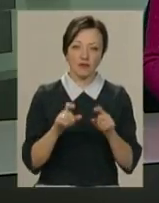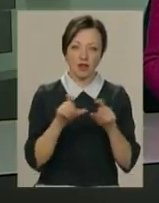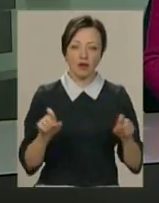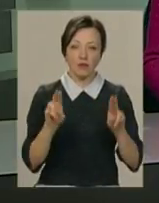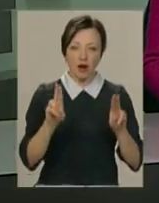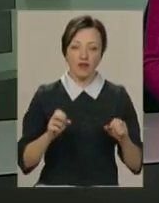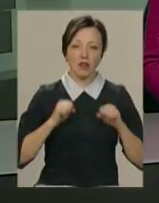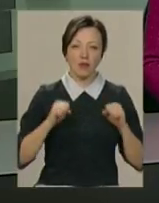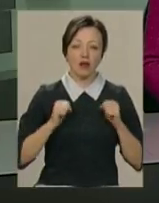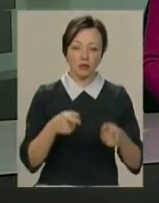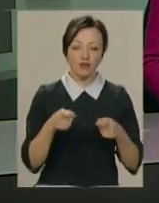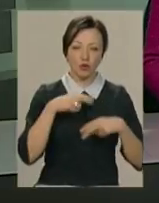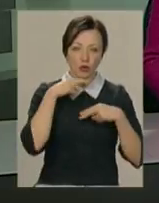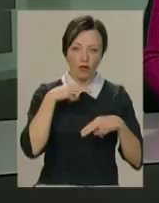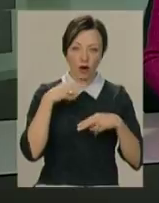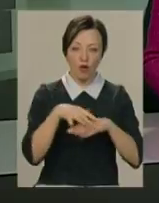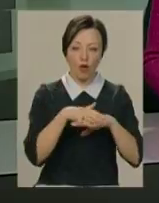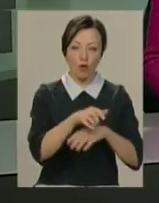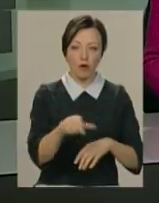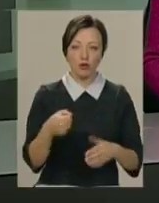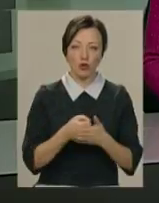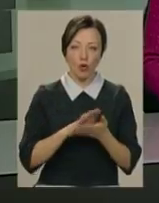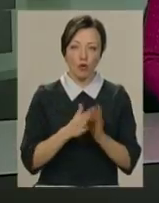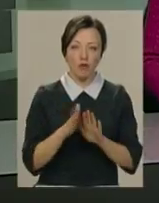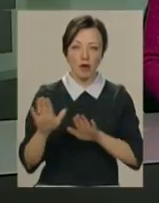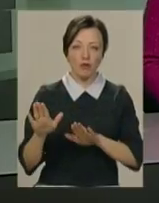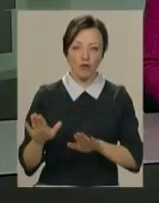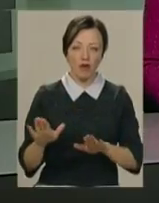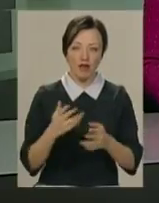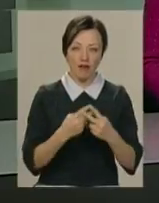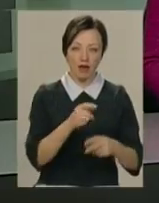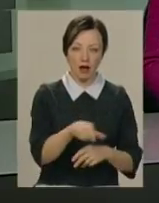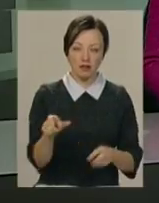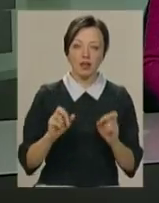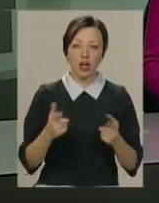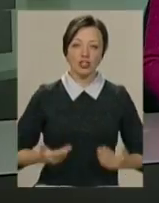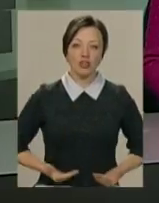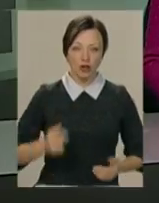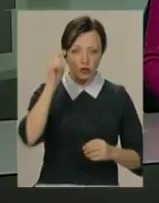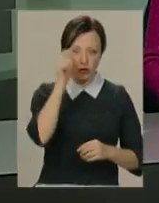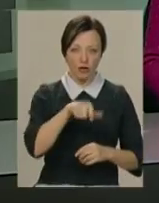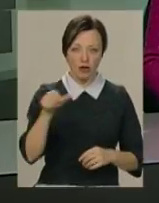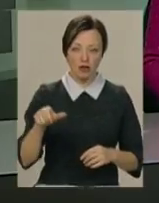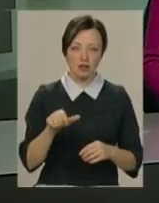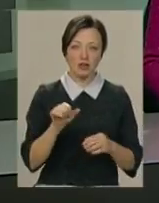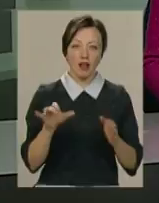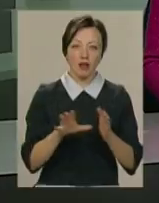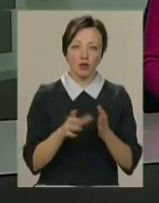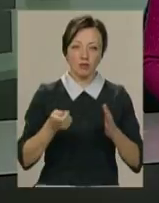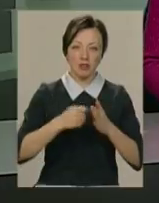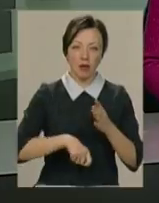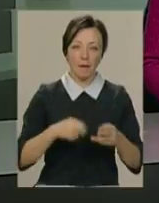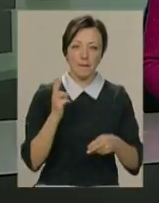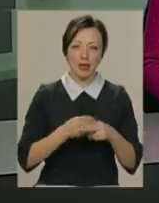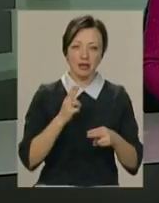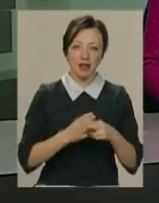правил та намагаються привернути увагу громадськості до умов перебування в'язнів. Як живеться чоловікам за електронними замками і